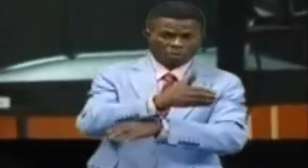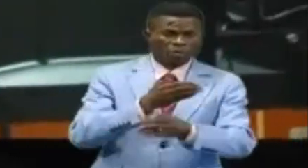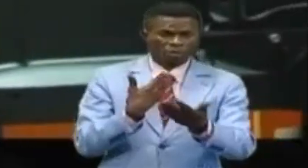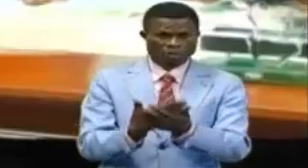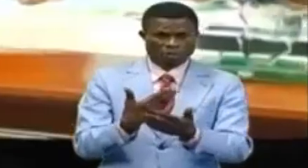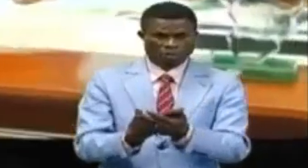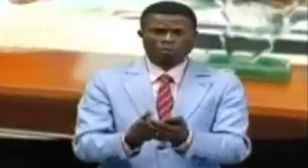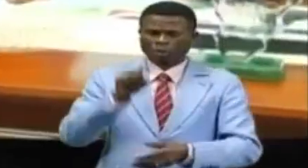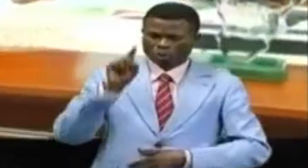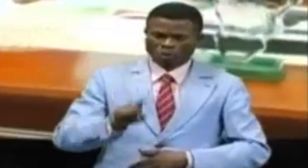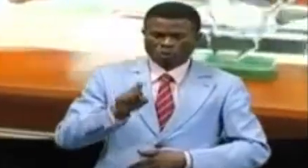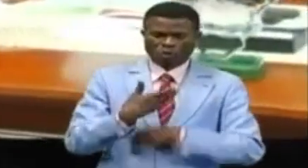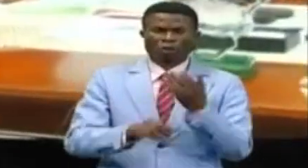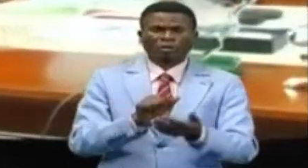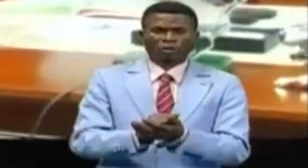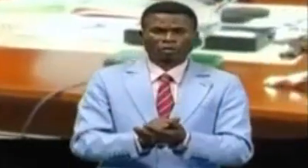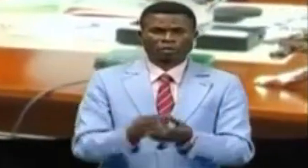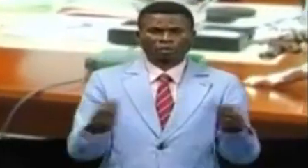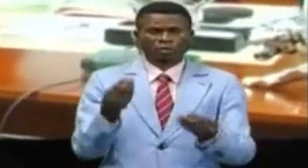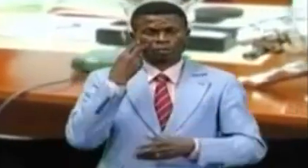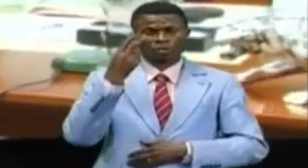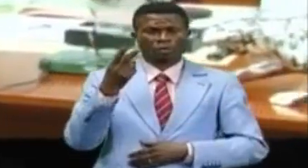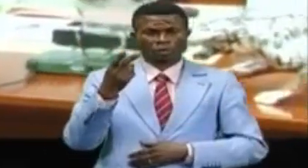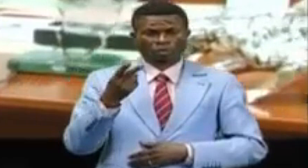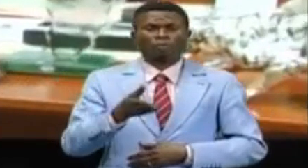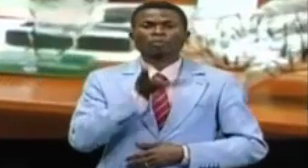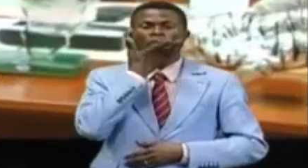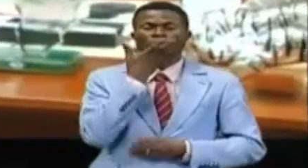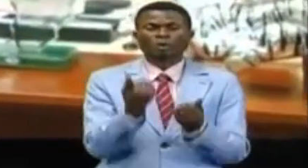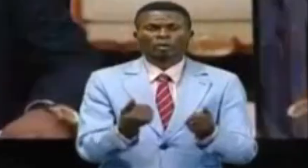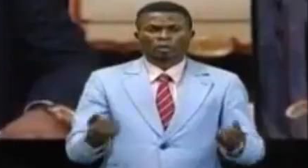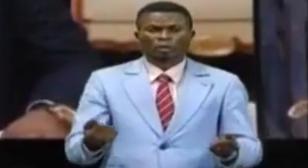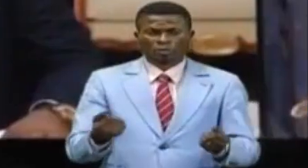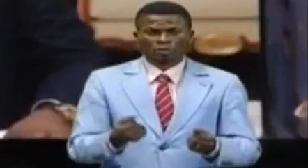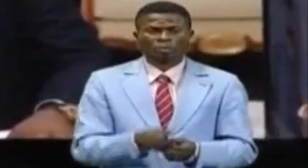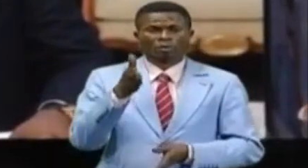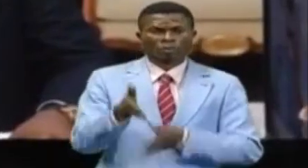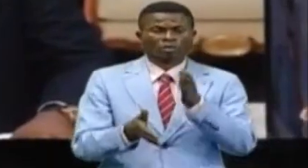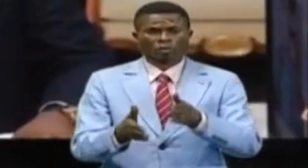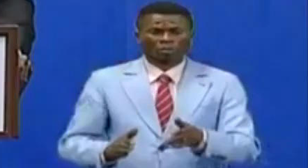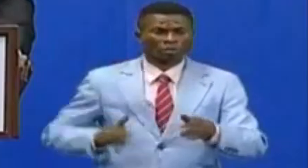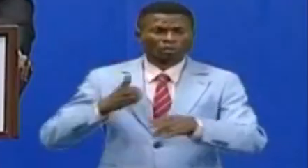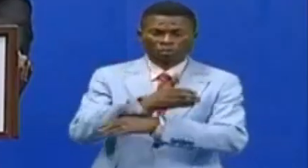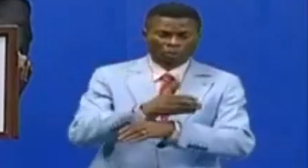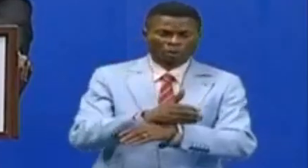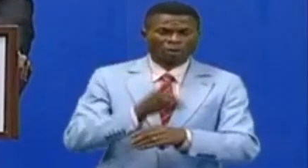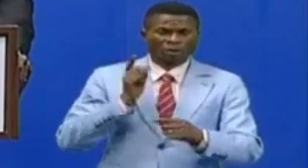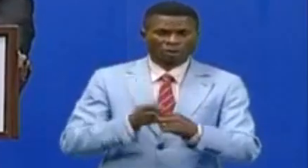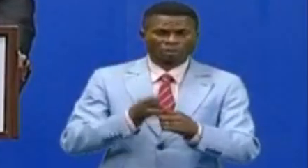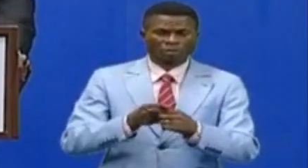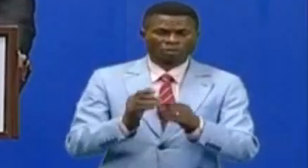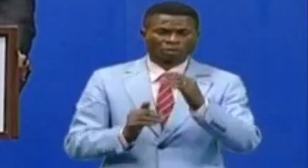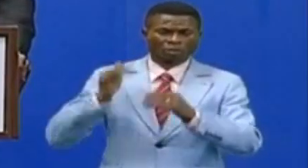plus qu'impérieuse. Le fait de voir des adultes et enfants enjamber les séparateurs est avilissant, dégradant